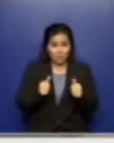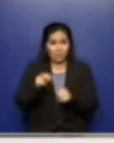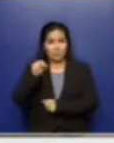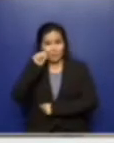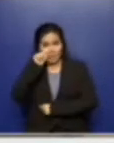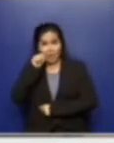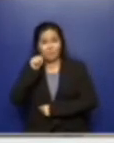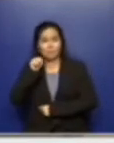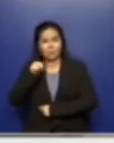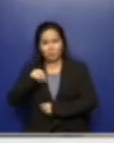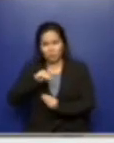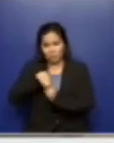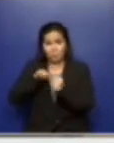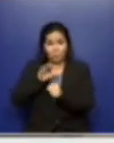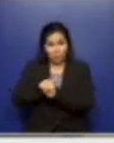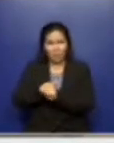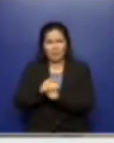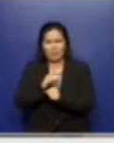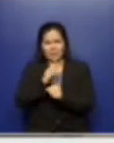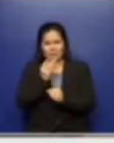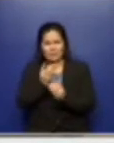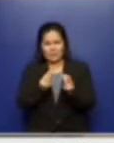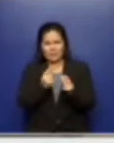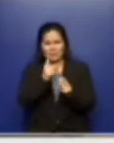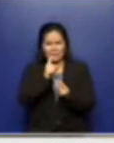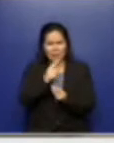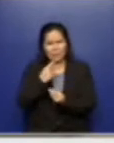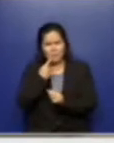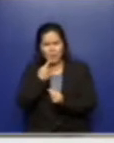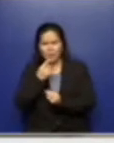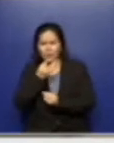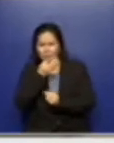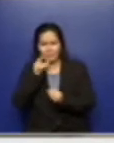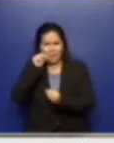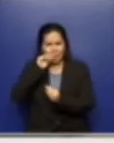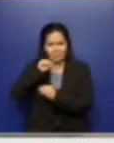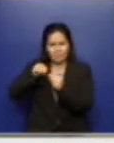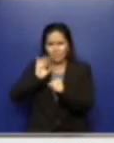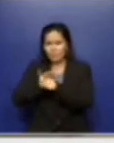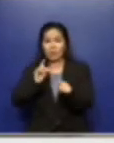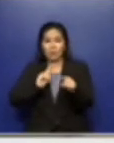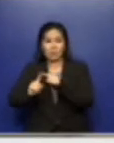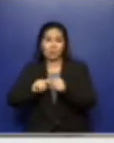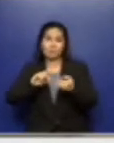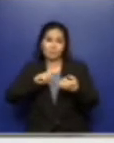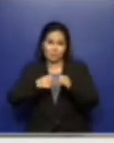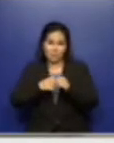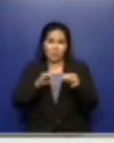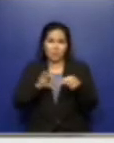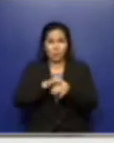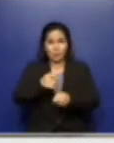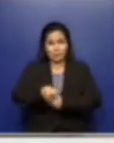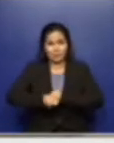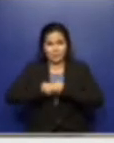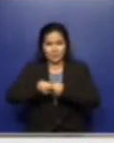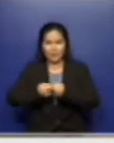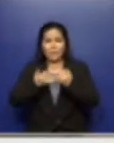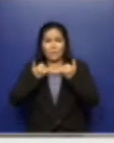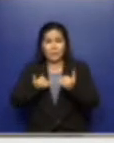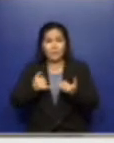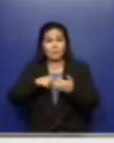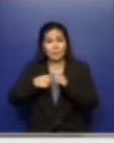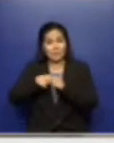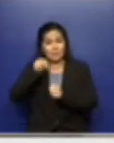ำดินเปรี้ยวดินเสียดินเค็มทางไงดินน้ำไม่พอใช้ผมจะกราบเรียนว่าวันนี้เนี่ยที่น้ำมันแ